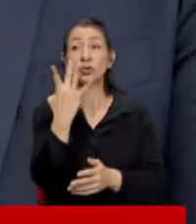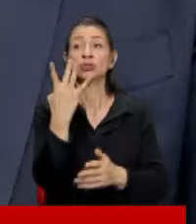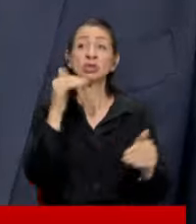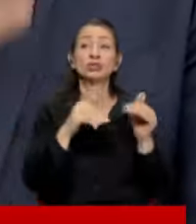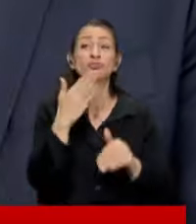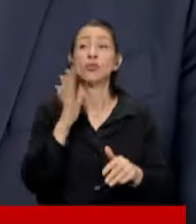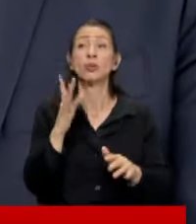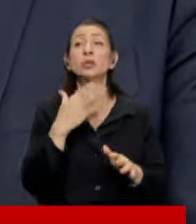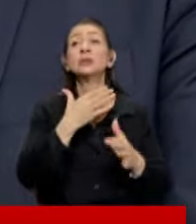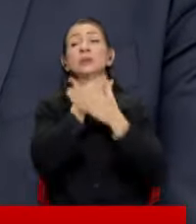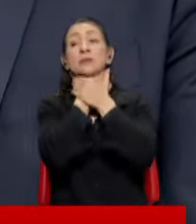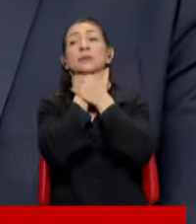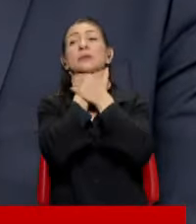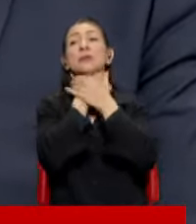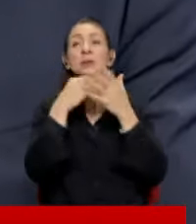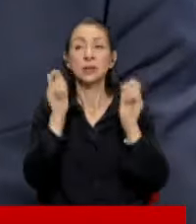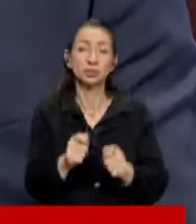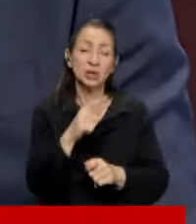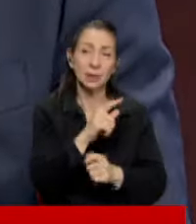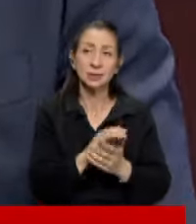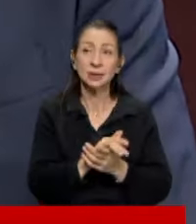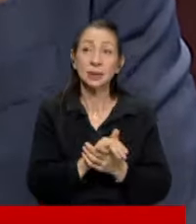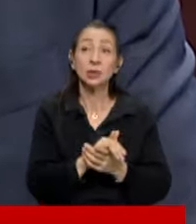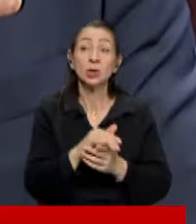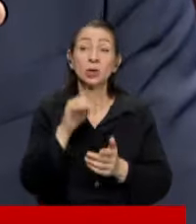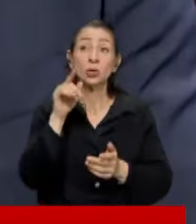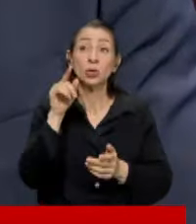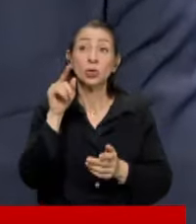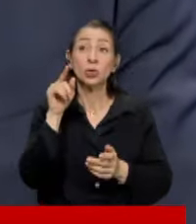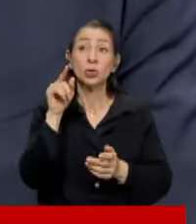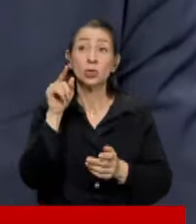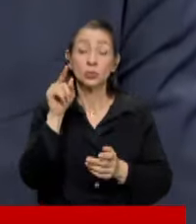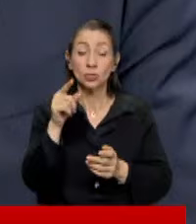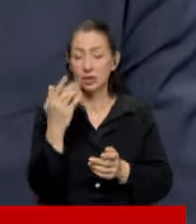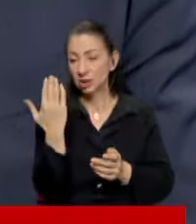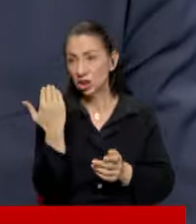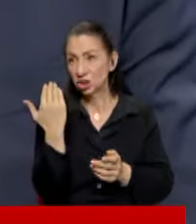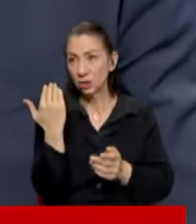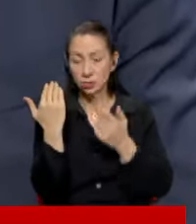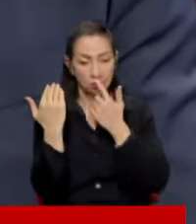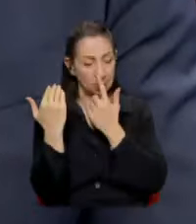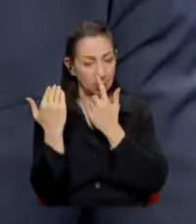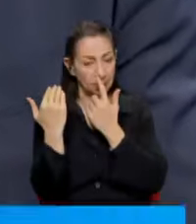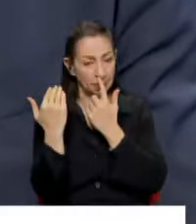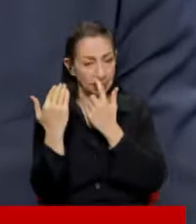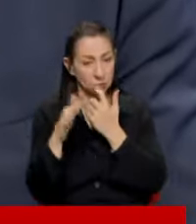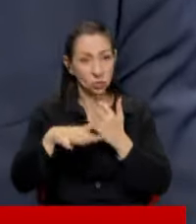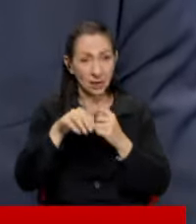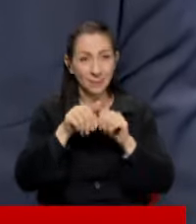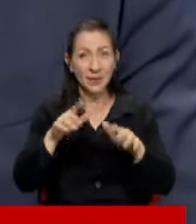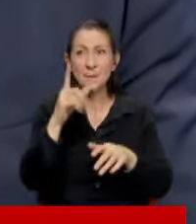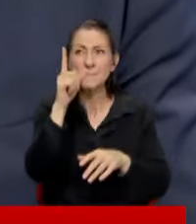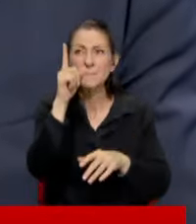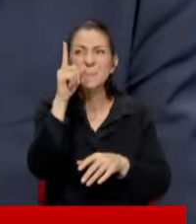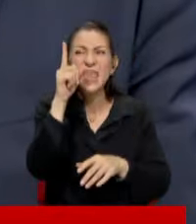seçim yok diye böyle gırtlağımıza yapacaklar Yani bu Bu geçen gün sosyal medyada da paylaştım bir